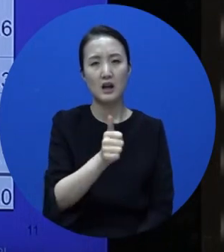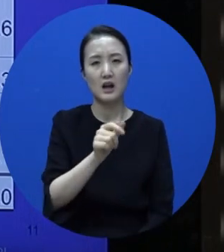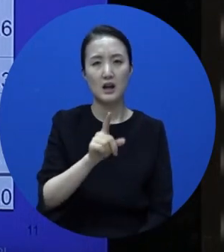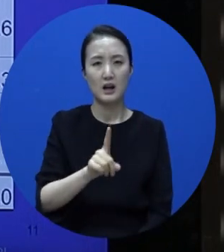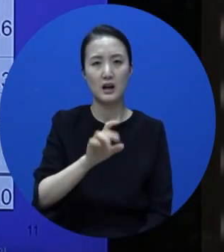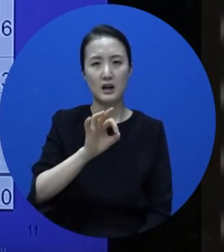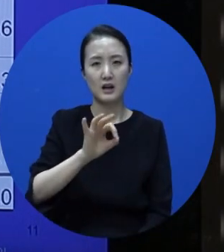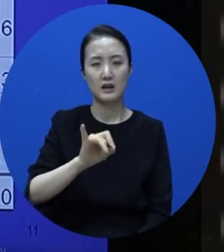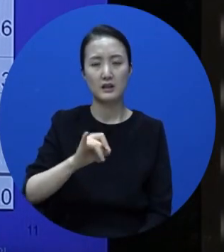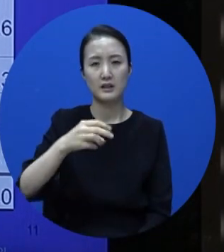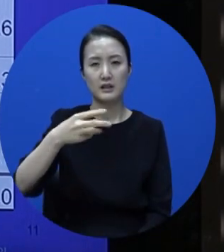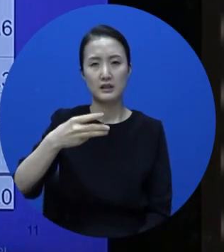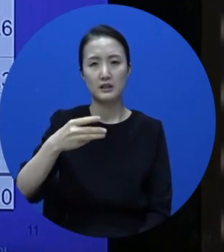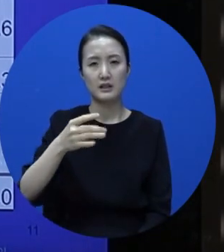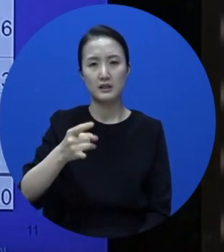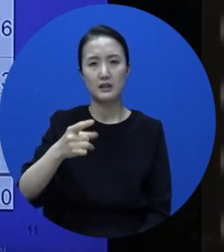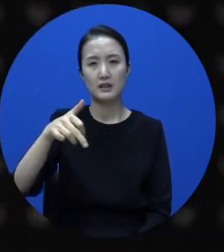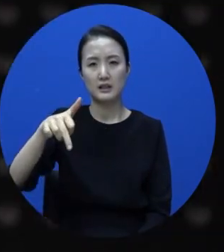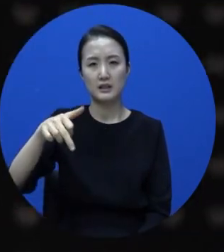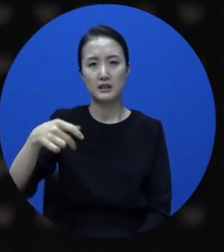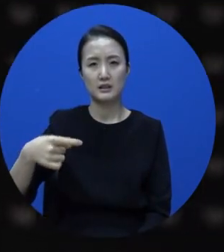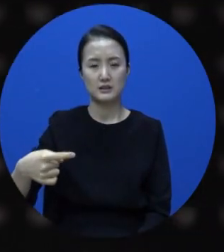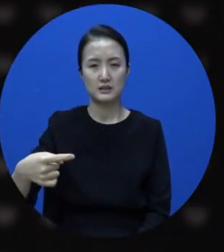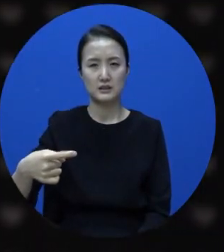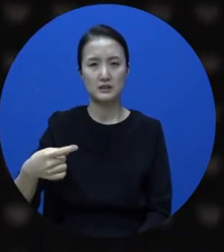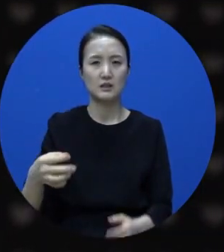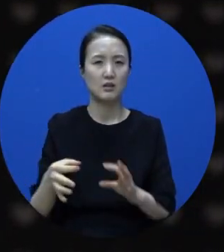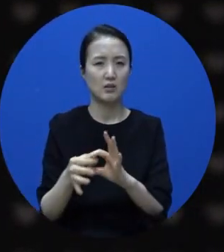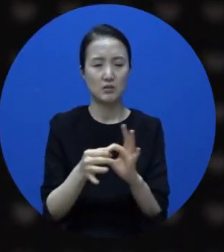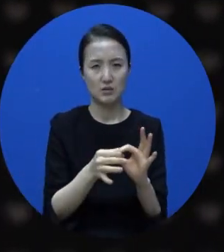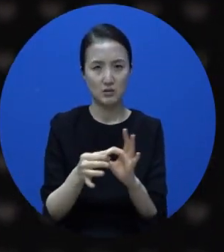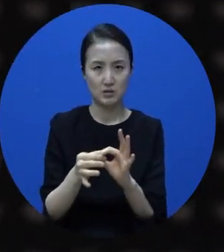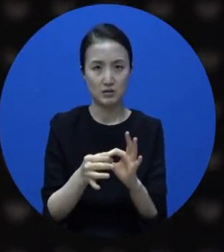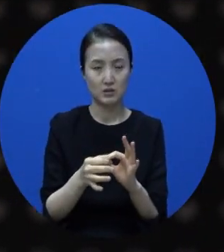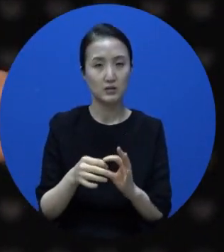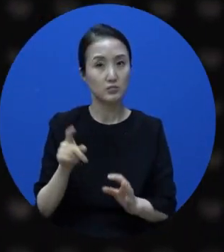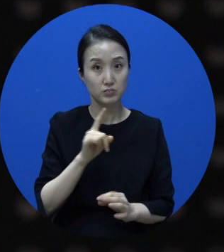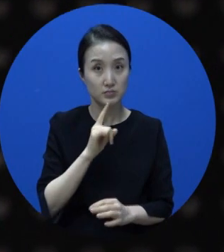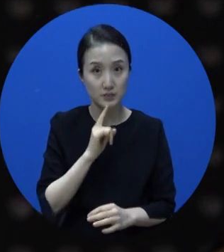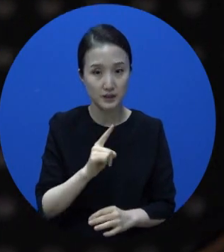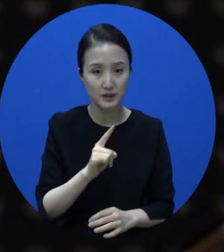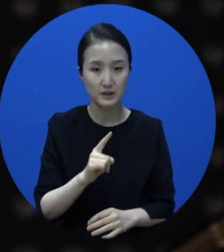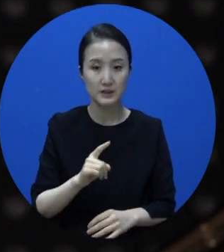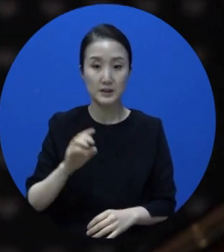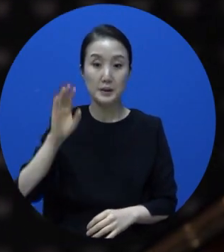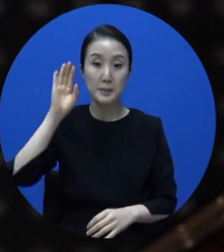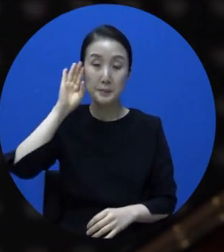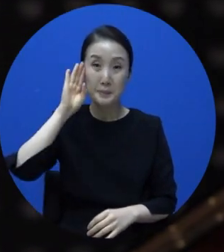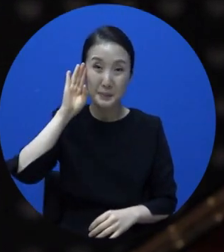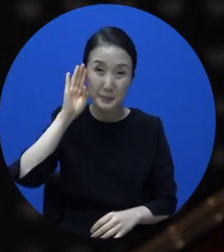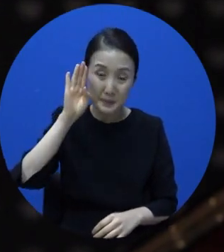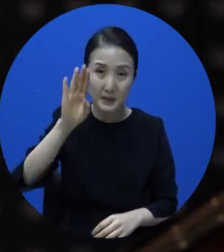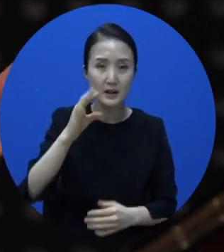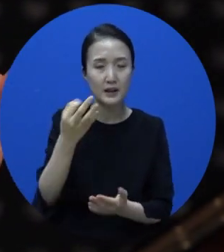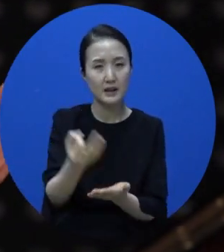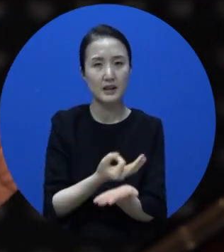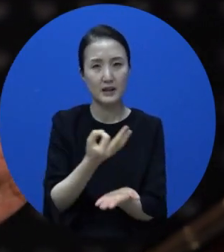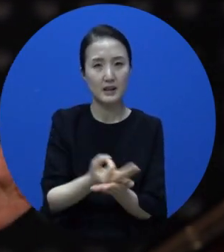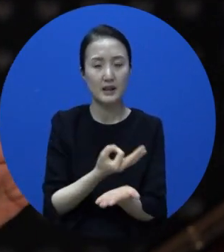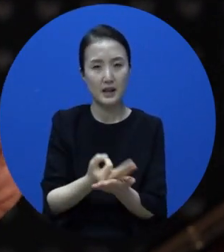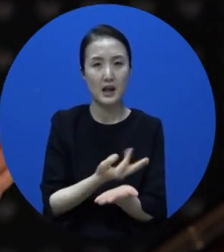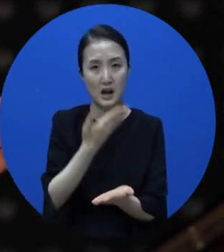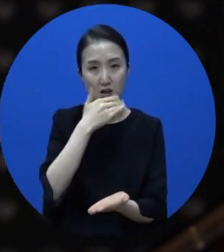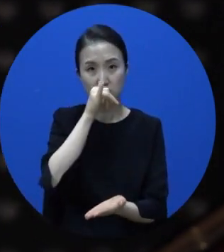산업이 결국 미래의 먹거리를 우리가 중국 한테 내 주지 않겠다 중국을